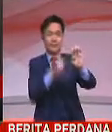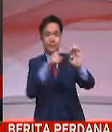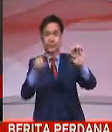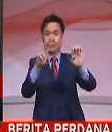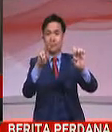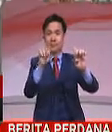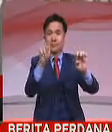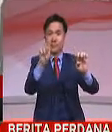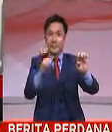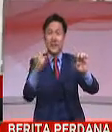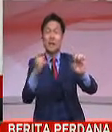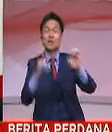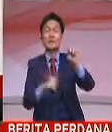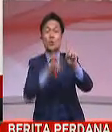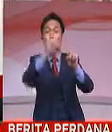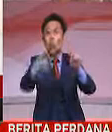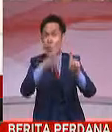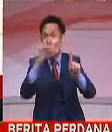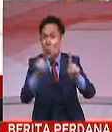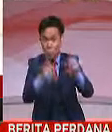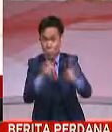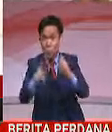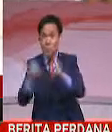mensasarkan 10 juta penduduk telah